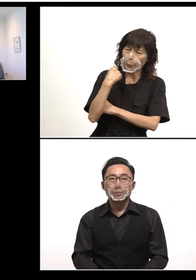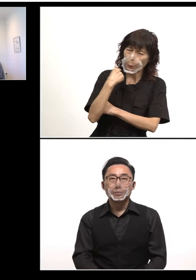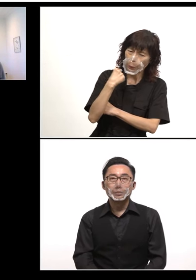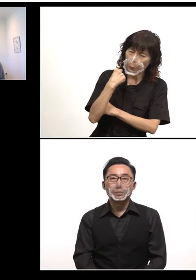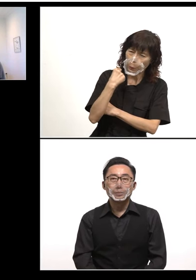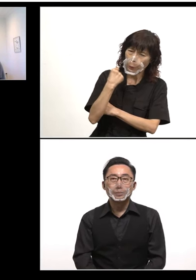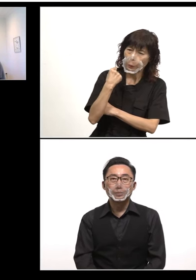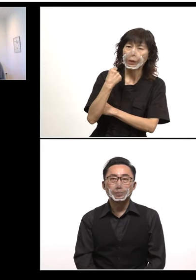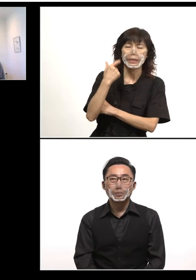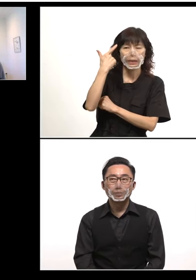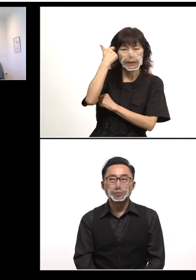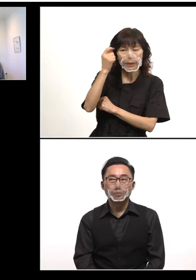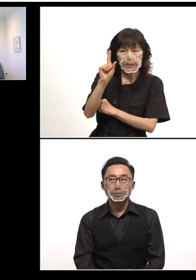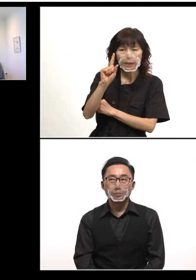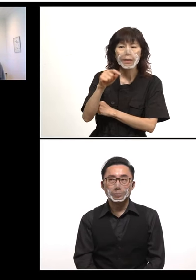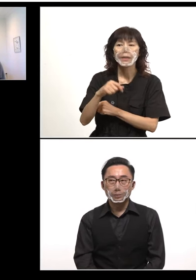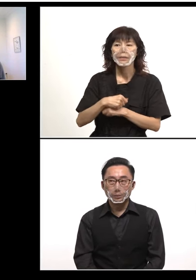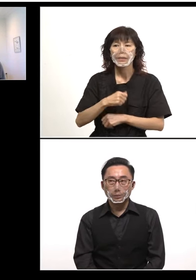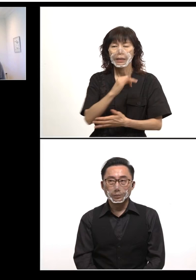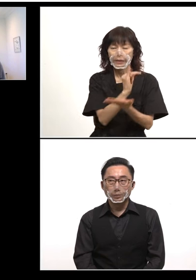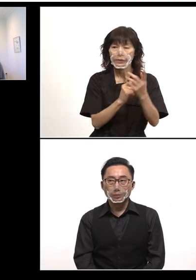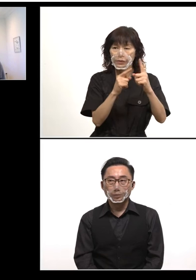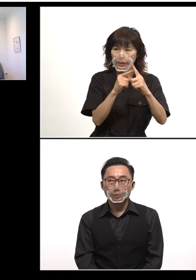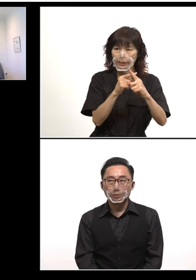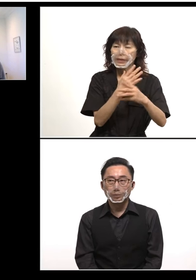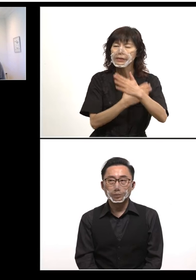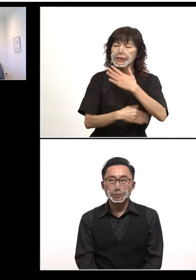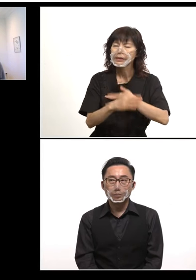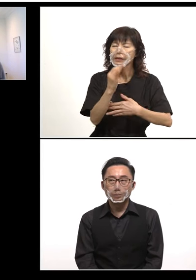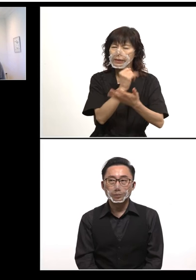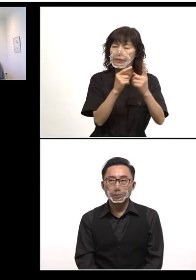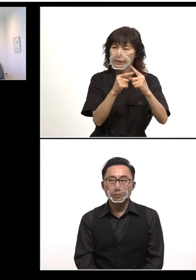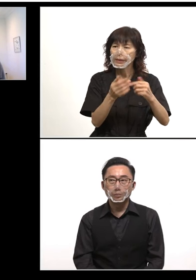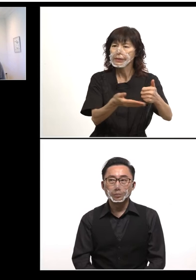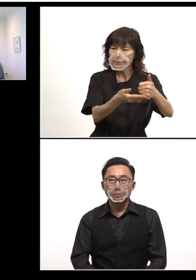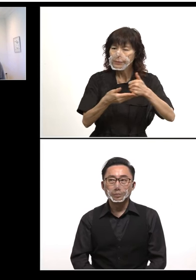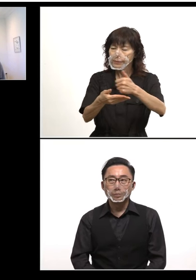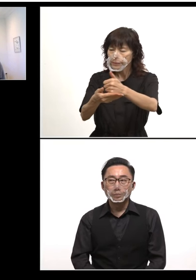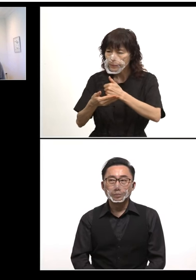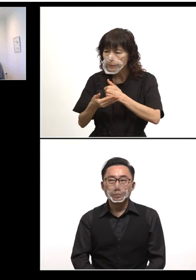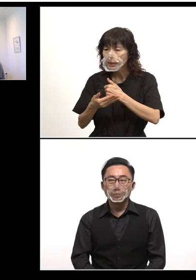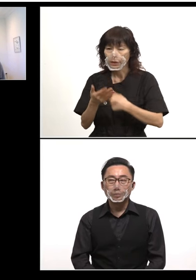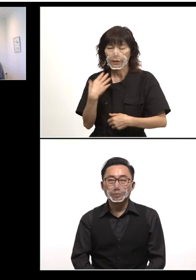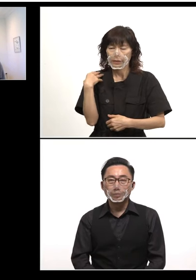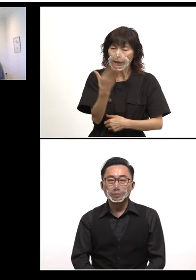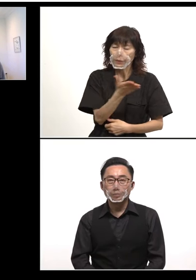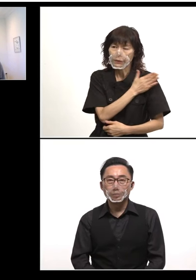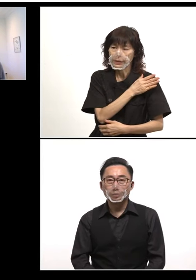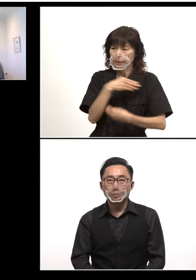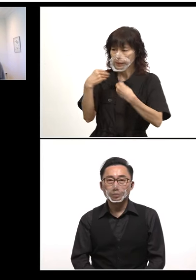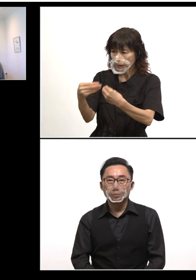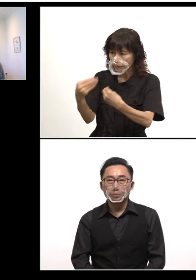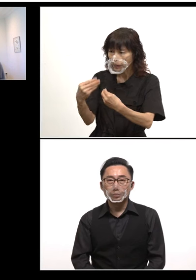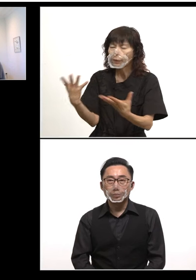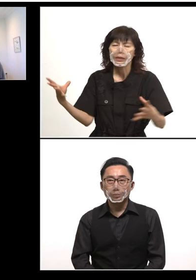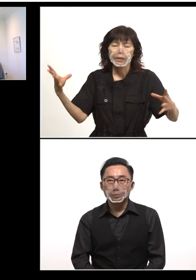希望可以邀請到更多嘅藝術家能夠參與教授啦，或者甚至乎係共